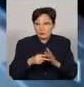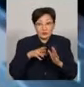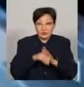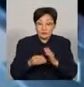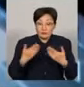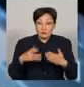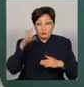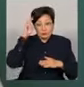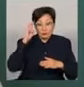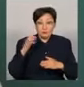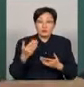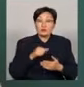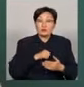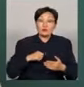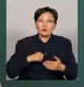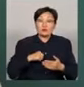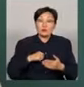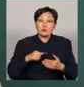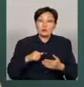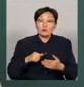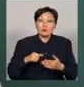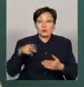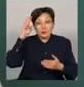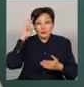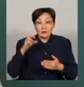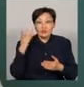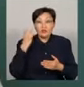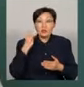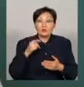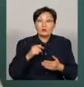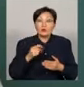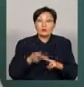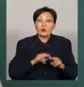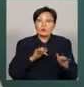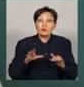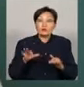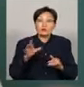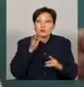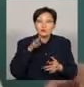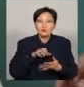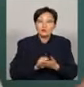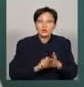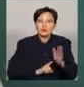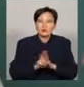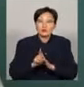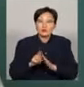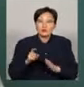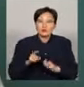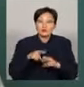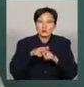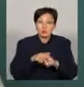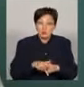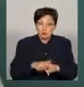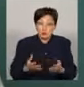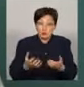кіргізбеген. Мемлекет өзіне алады да, мемлекет арқылы жол қойып қояды. Бұл процесс қанша уақытта алуы мүмкін? Ол ең бірінші мәжбүрлі түрде алуға шешім